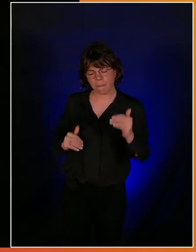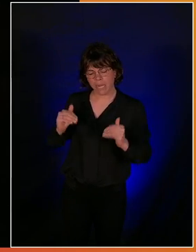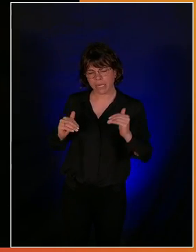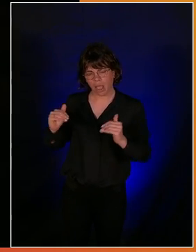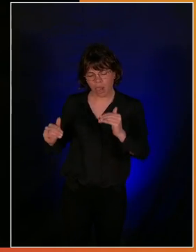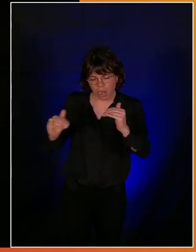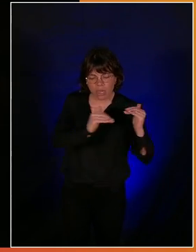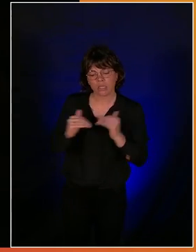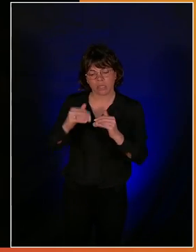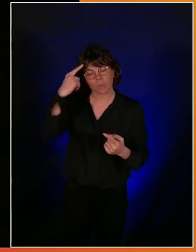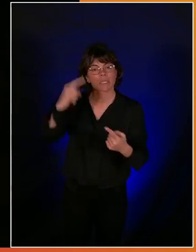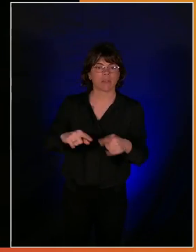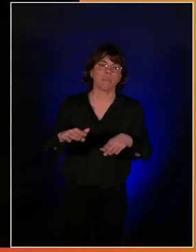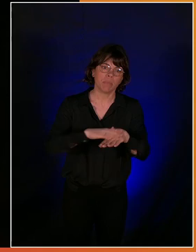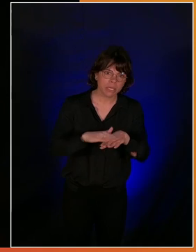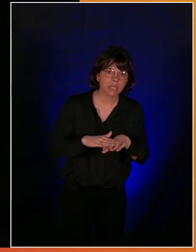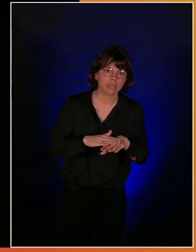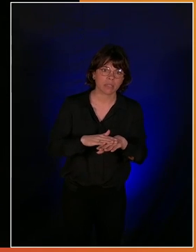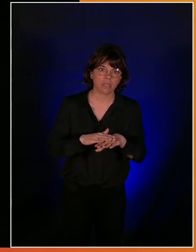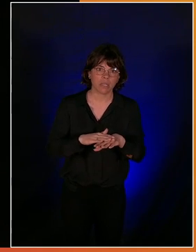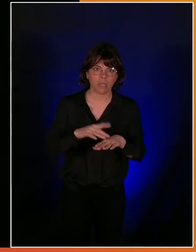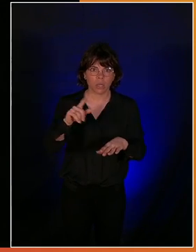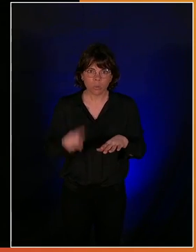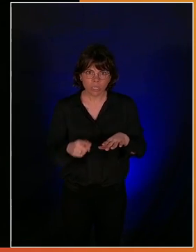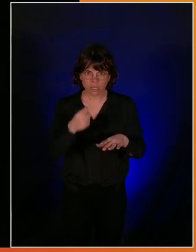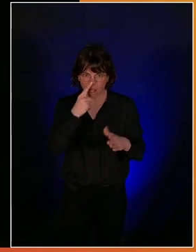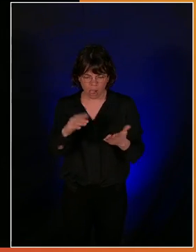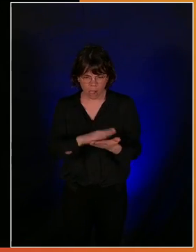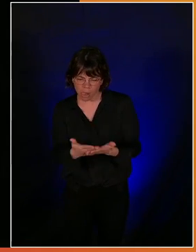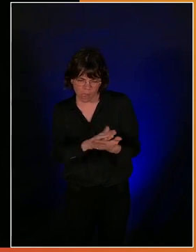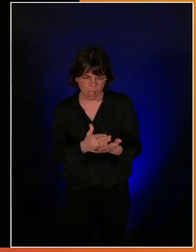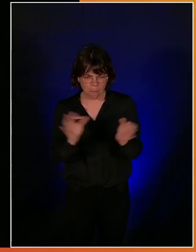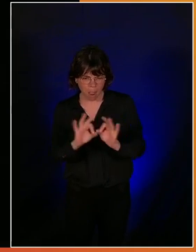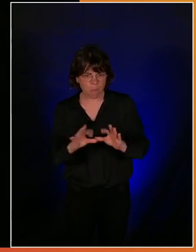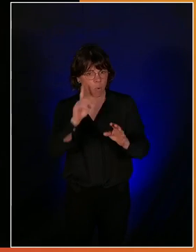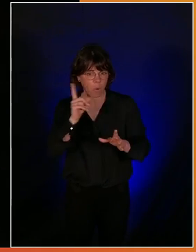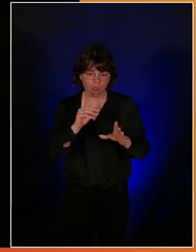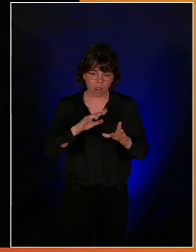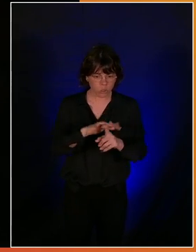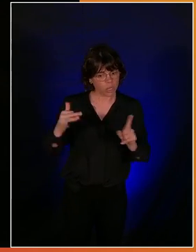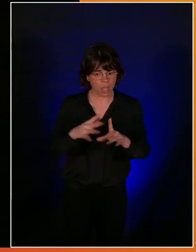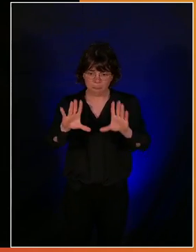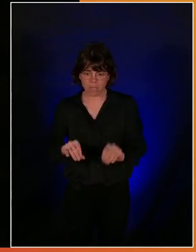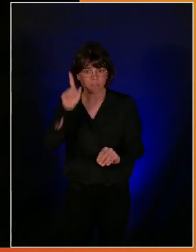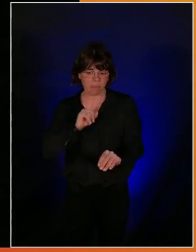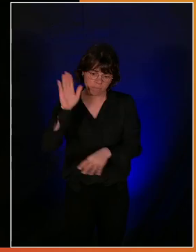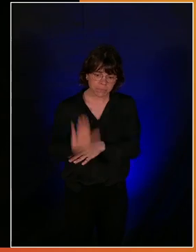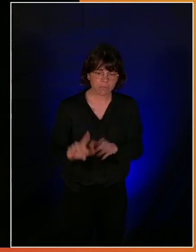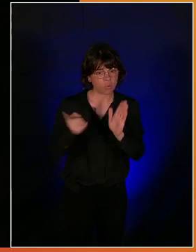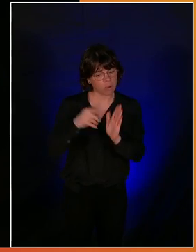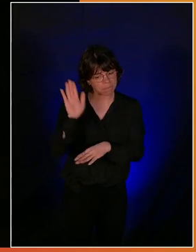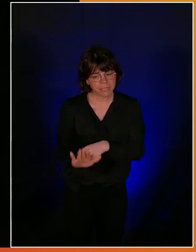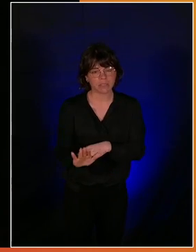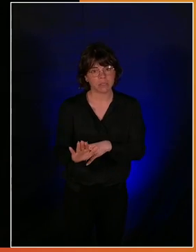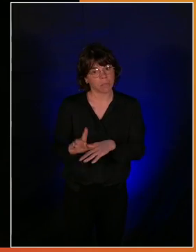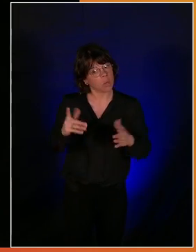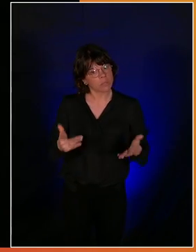objectif politique qui ne doit souffrir d'aucune ambiguité d'abord pour la place des femmes dans la société et leur droits mais